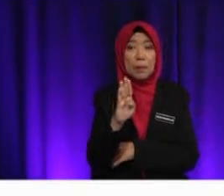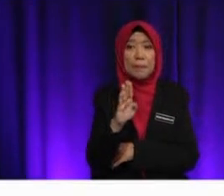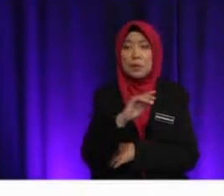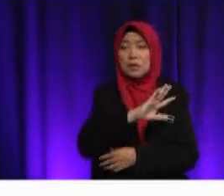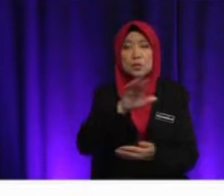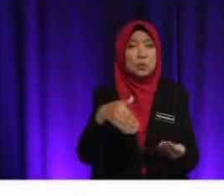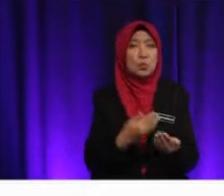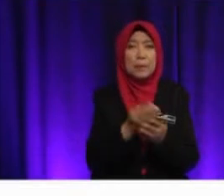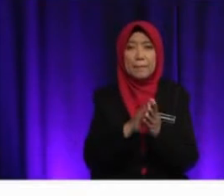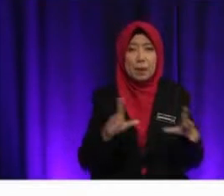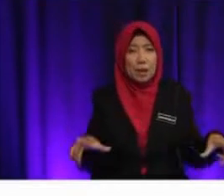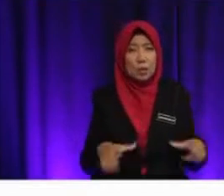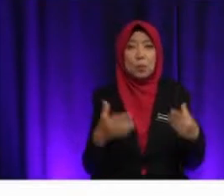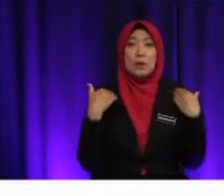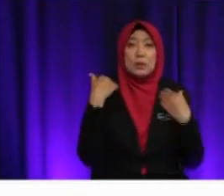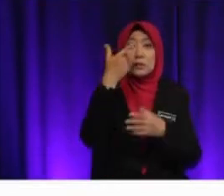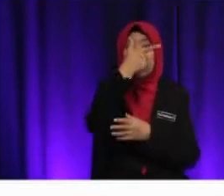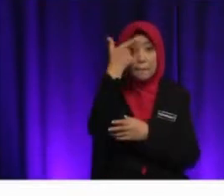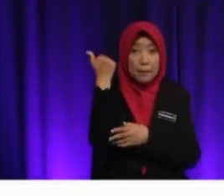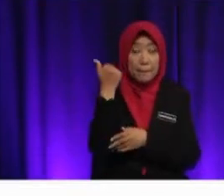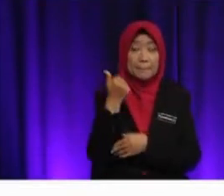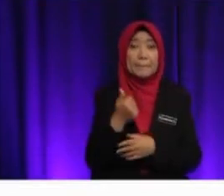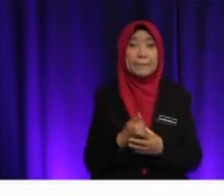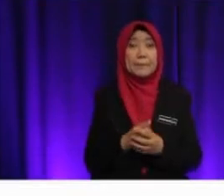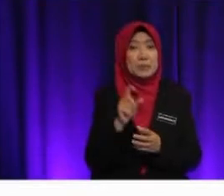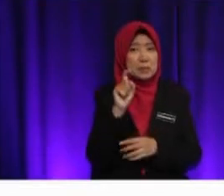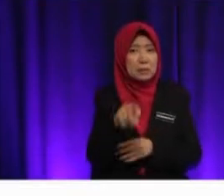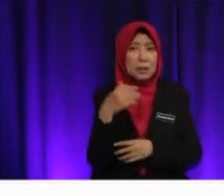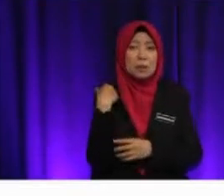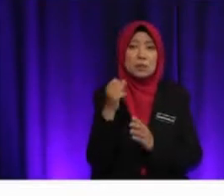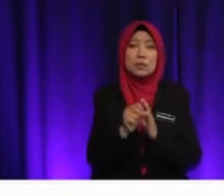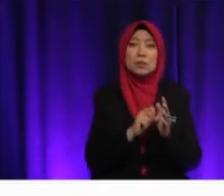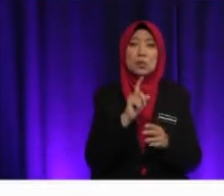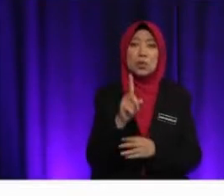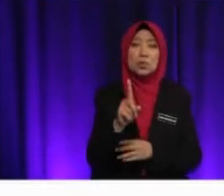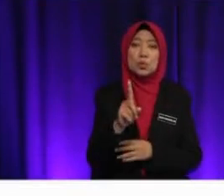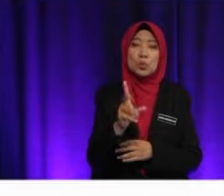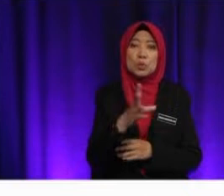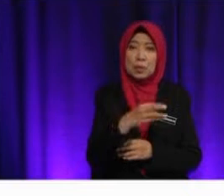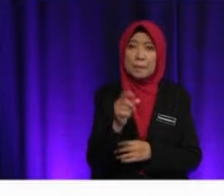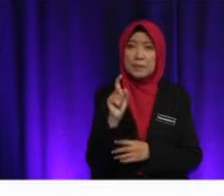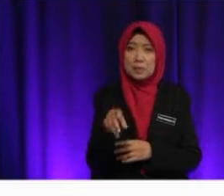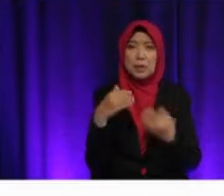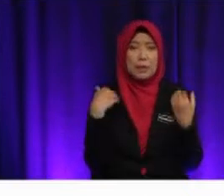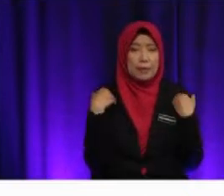Betul. Pasti ada penyebab. Ya, mesti ada sesuatu sebab dan juga musabab. Dan juga mesti ada akibatnya.